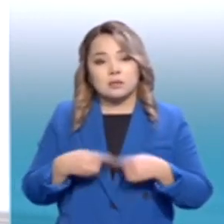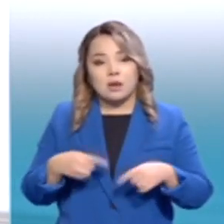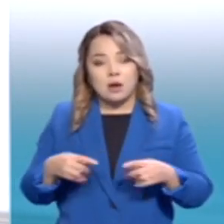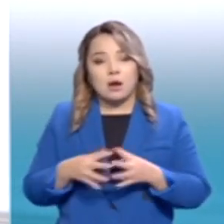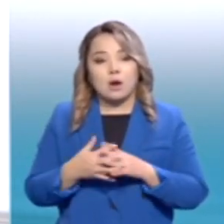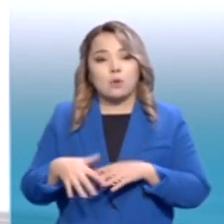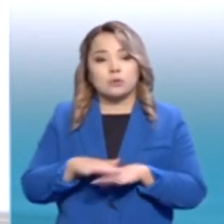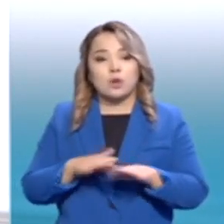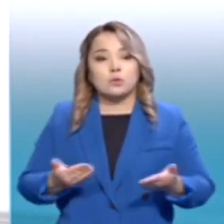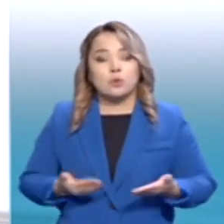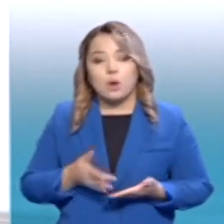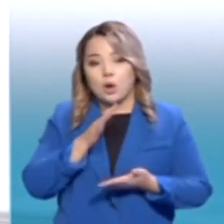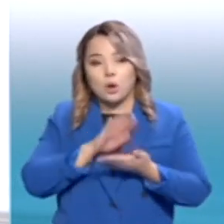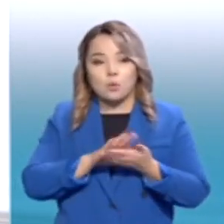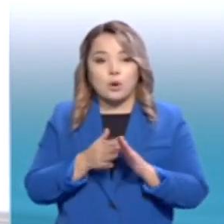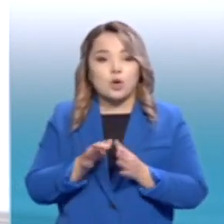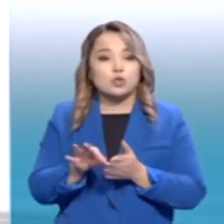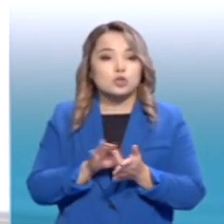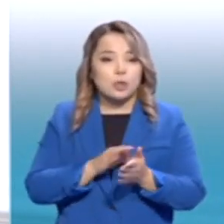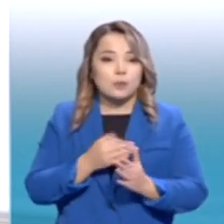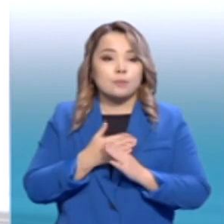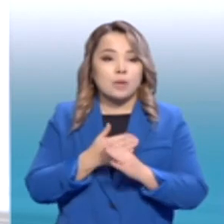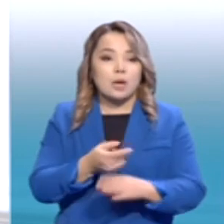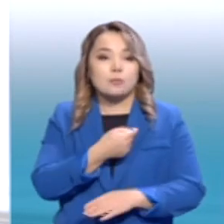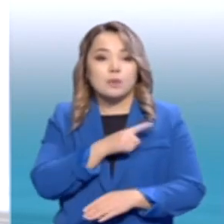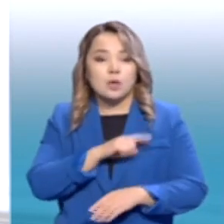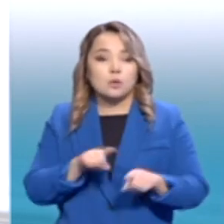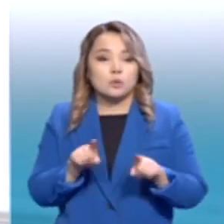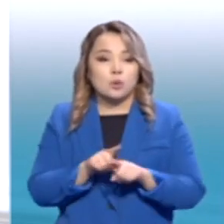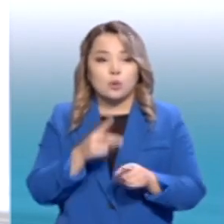ауыл тұрғындарына уақытылы шұғыл медициналық көмек